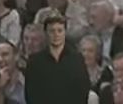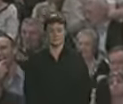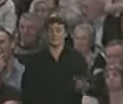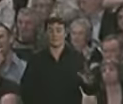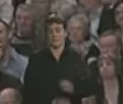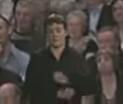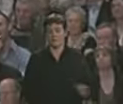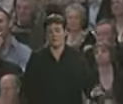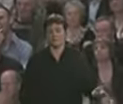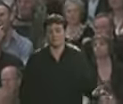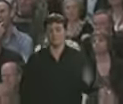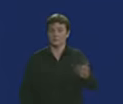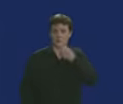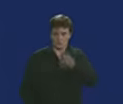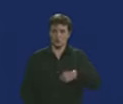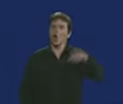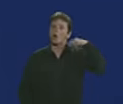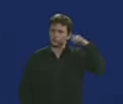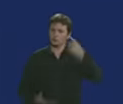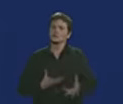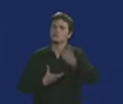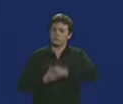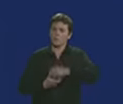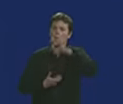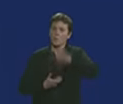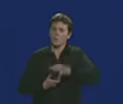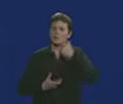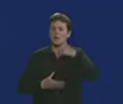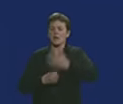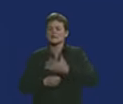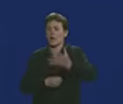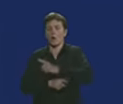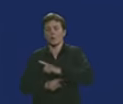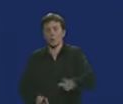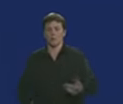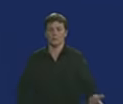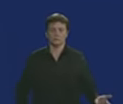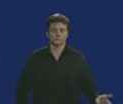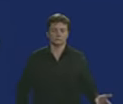Extraordinaire. Je suis pour l'entrée de la Turquie, dit-il, mais pas dans les 5 ans.